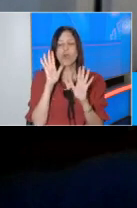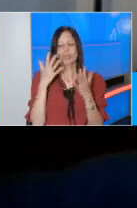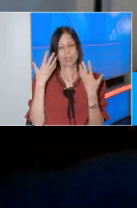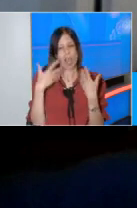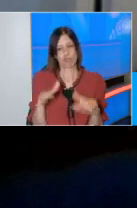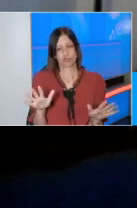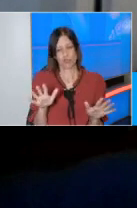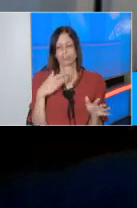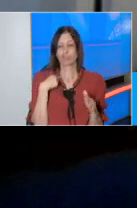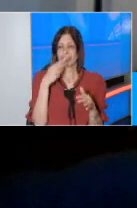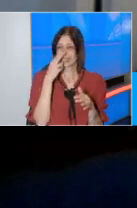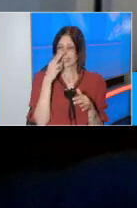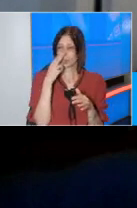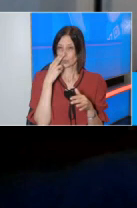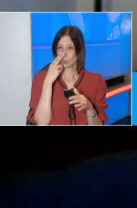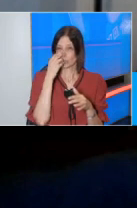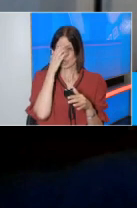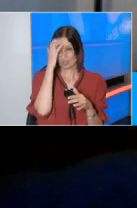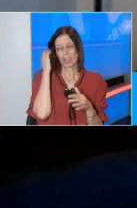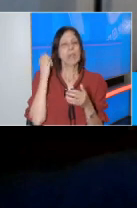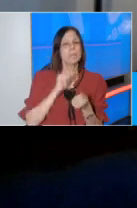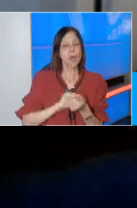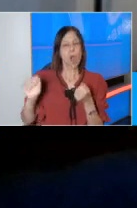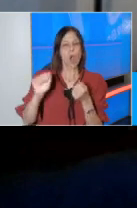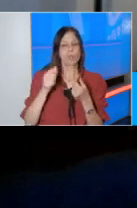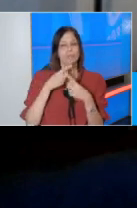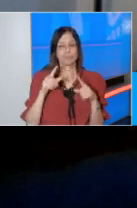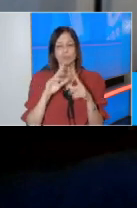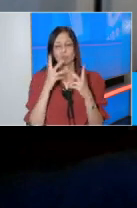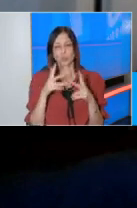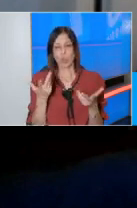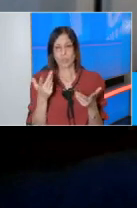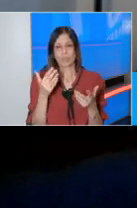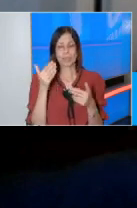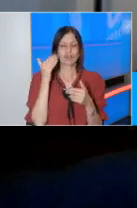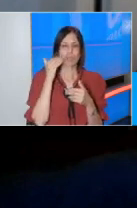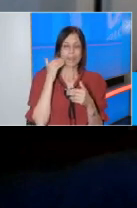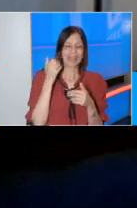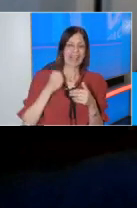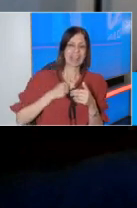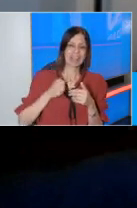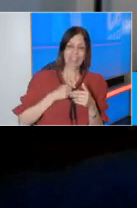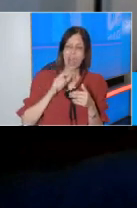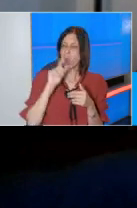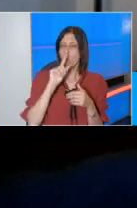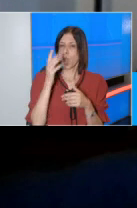מוחלשות, שניסו פשוט למחוק בכל מיני צורות. בארצות הברית ובקנדה לא